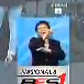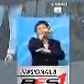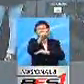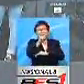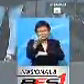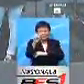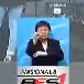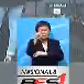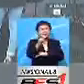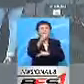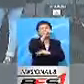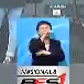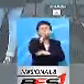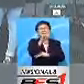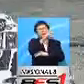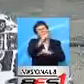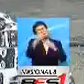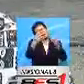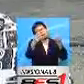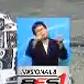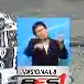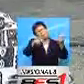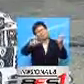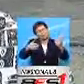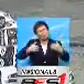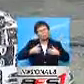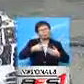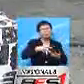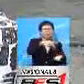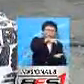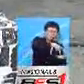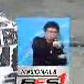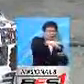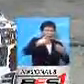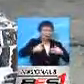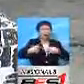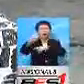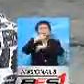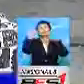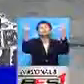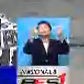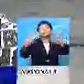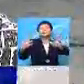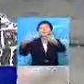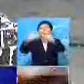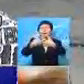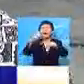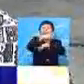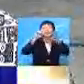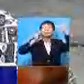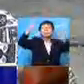Victor, Siti Nordiana dan ramai lagi. Konsert ini diadakan sempena Hari Malaysia dan akan ditayangkan pada 16 September